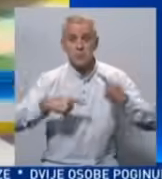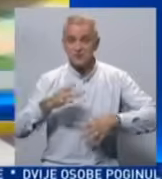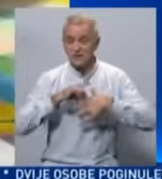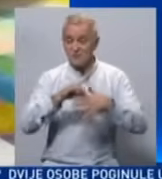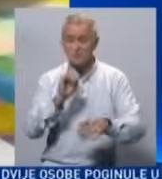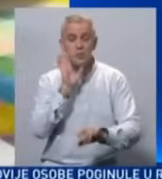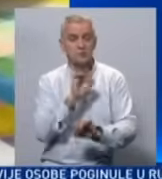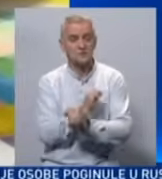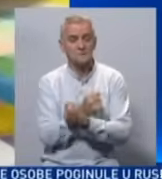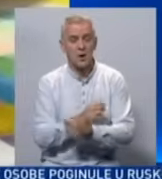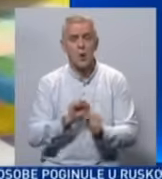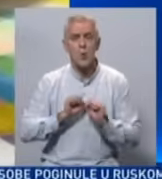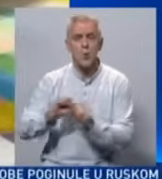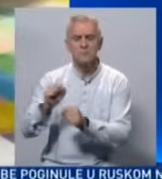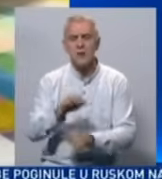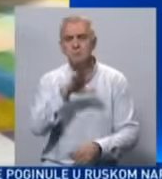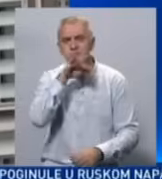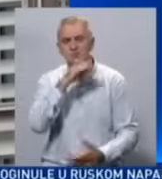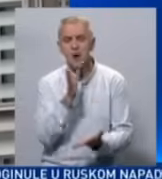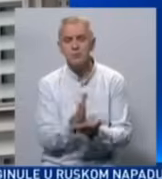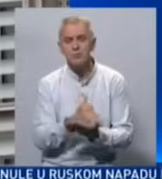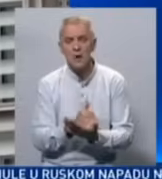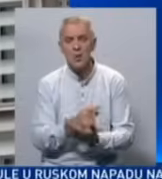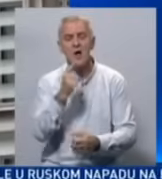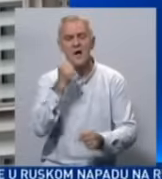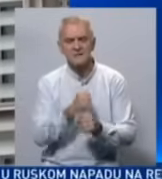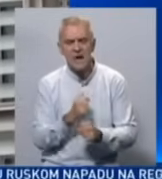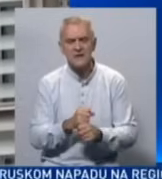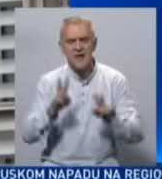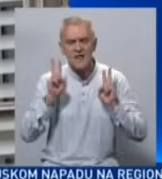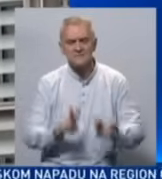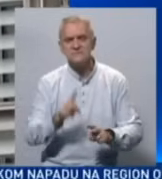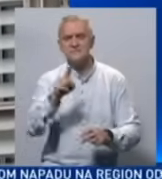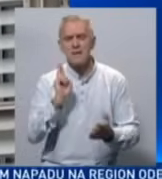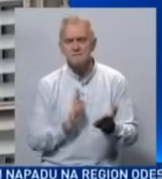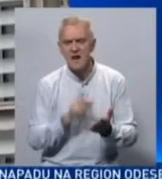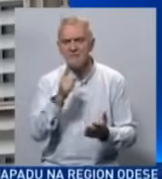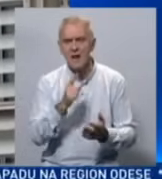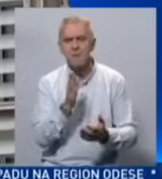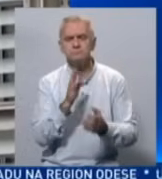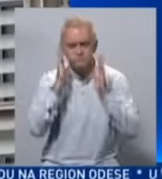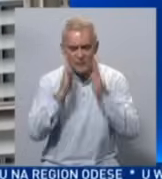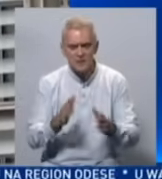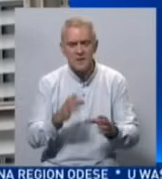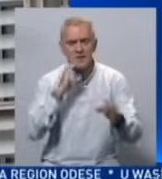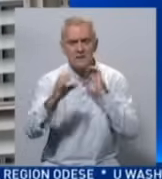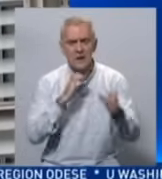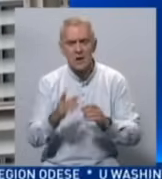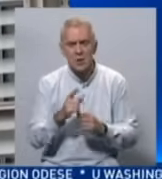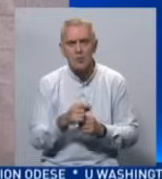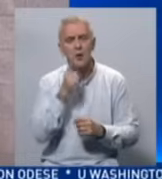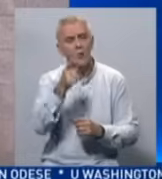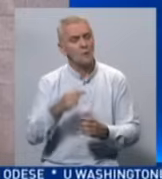Hercegovini da odbace retoriku podjela i djeluju s istinom, pravdom, povjerenjem i dijalogom. Zacjeljivanje rana iz prošlosti